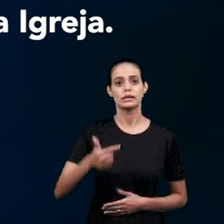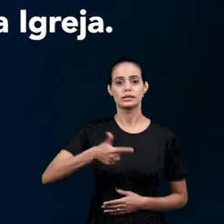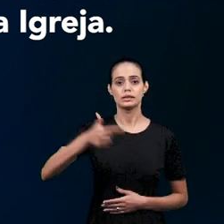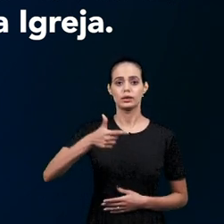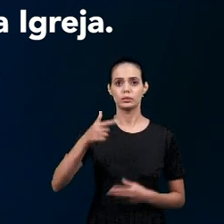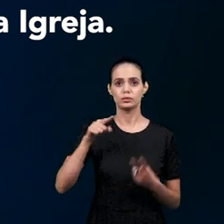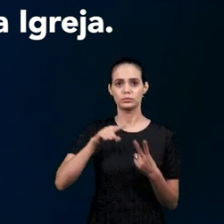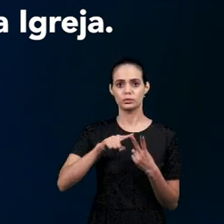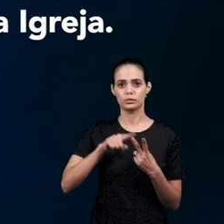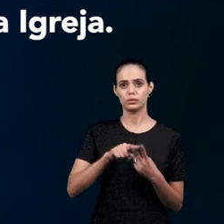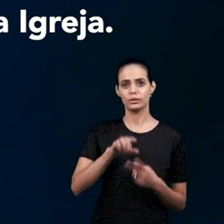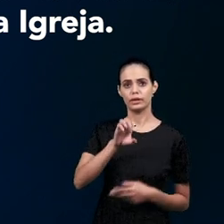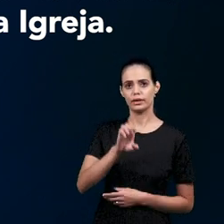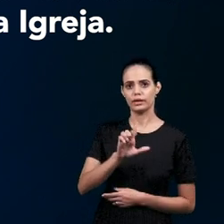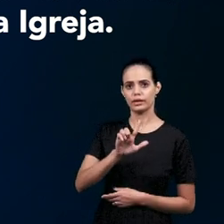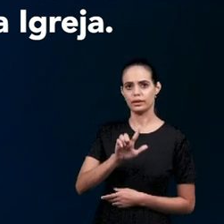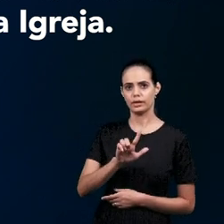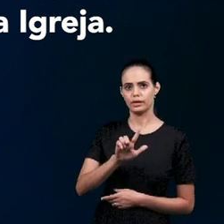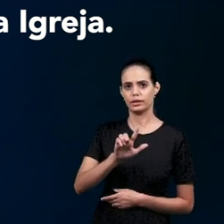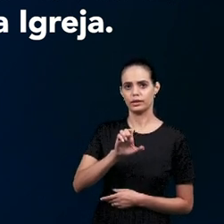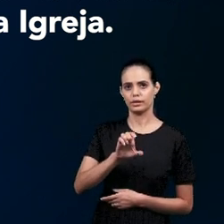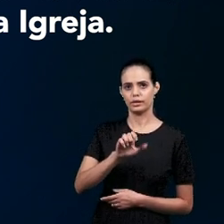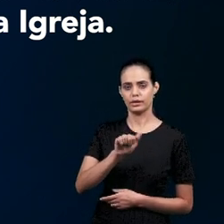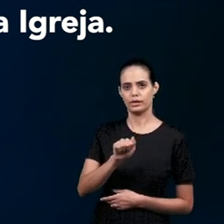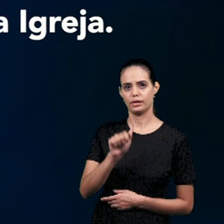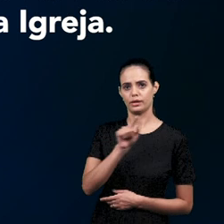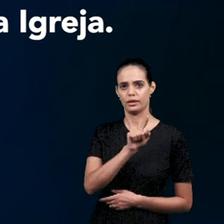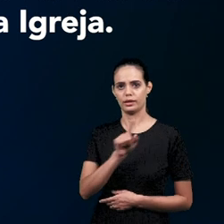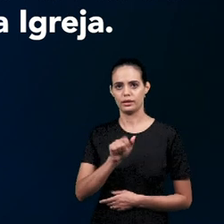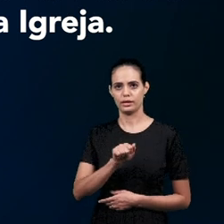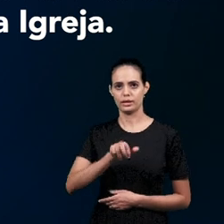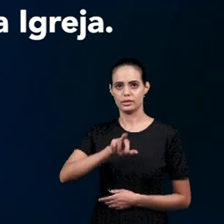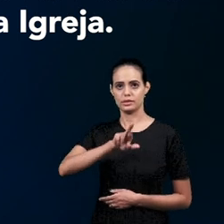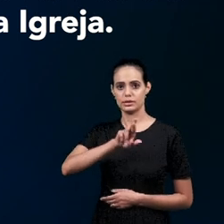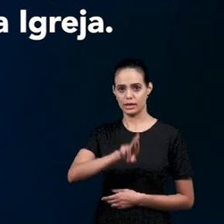Le second a été Éléazar, qui a blessé les